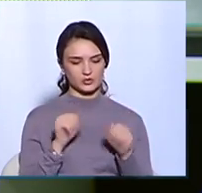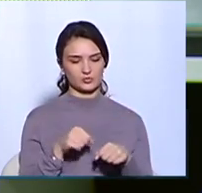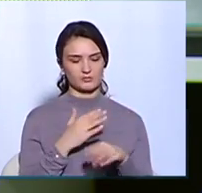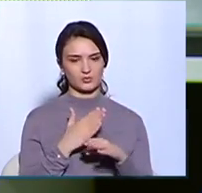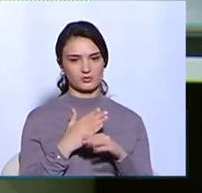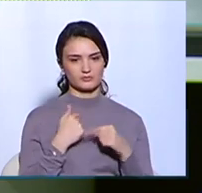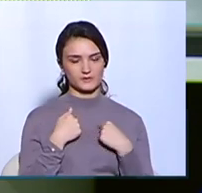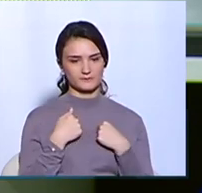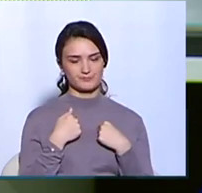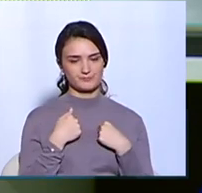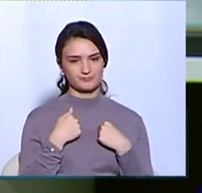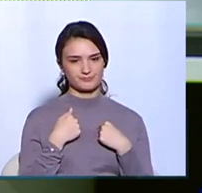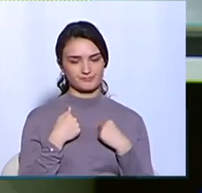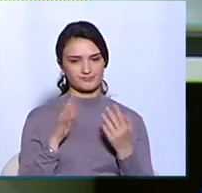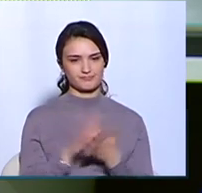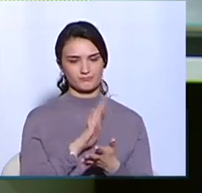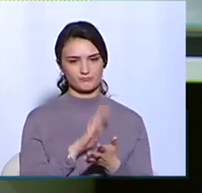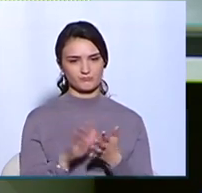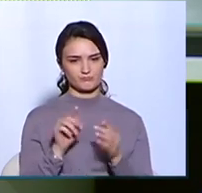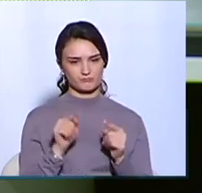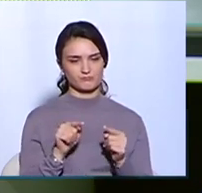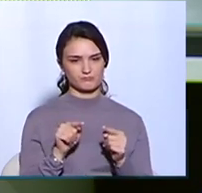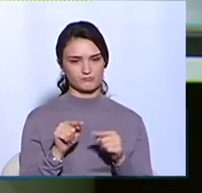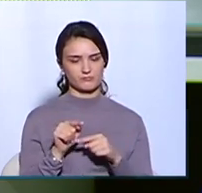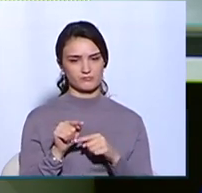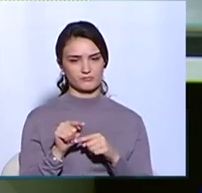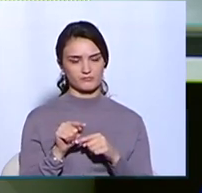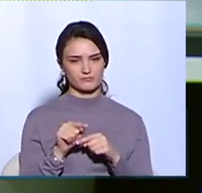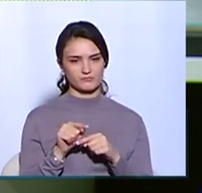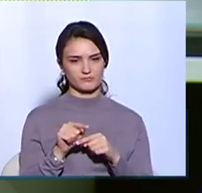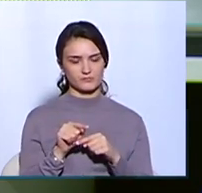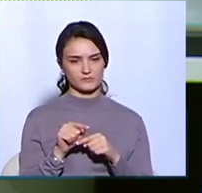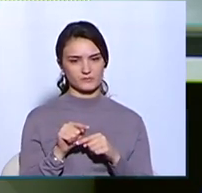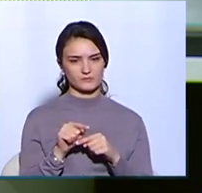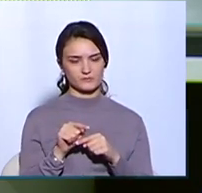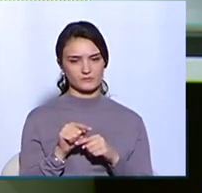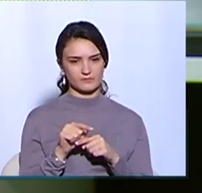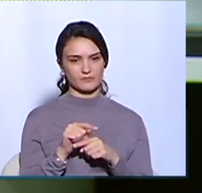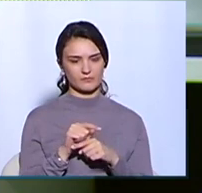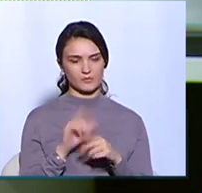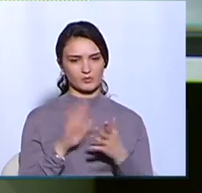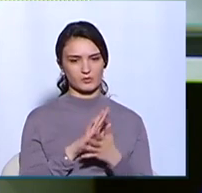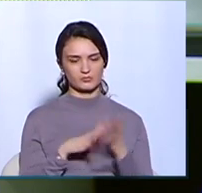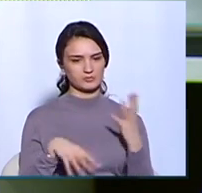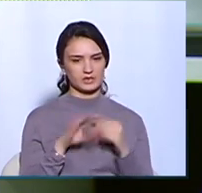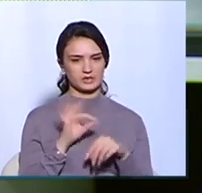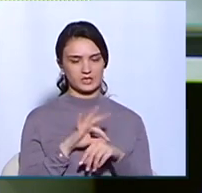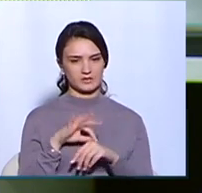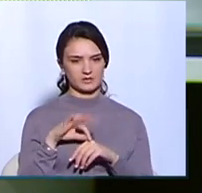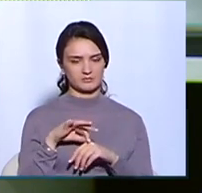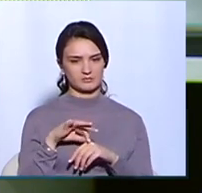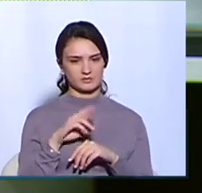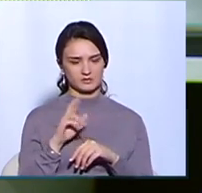საშუალება გვაქვს, რომ აი უფასო დიაგნოსტიკური დიაგნოზი დაუსვათ მთელ რიგ